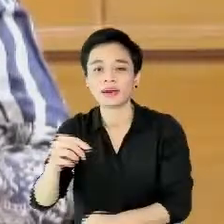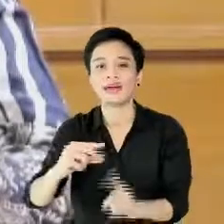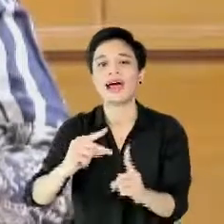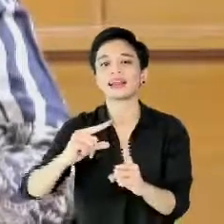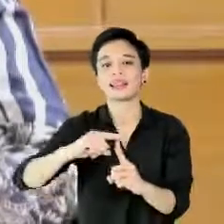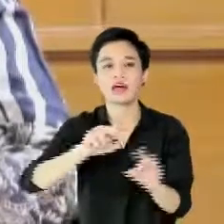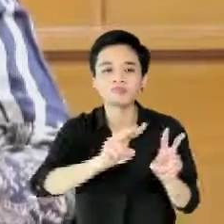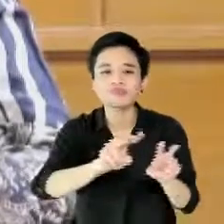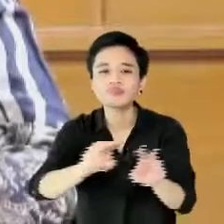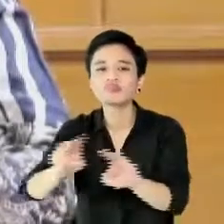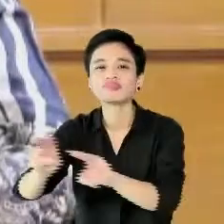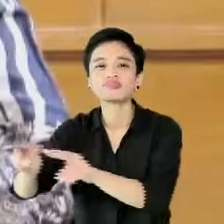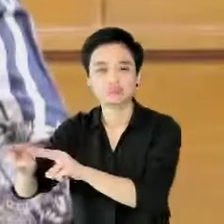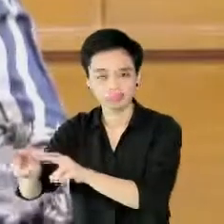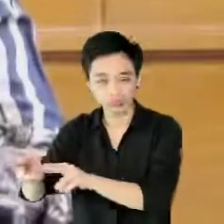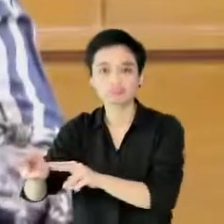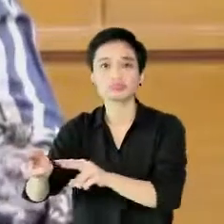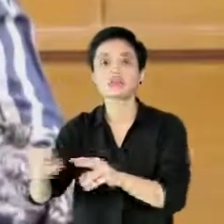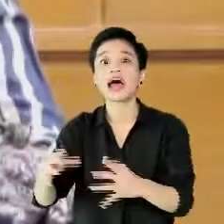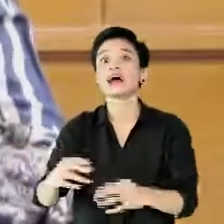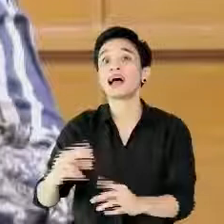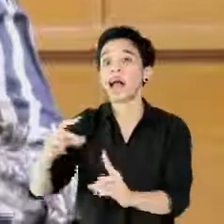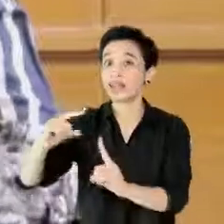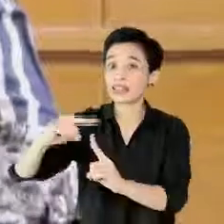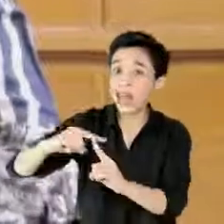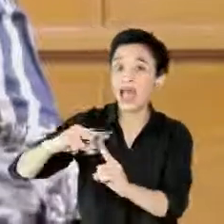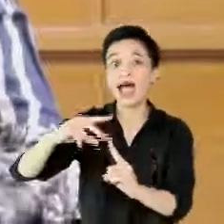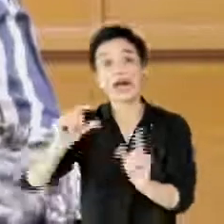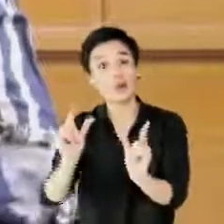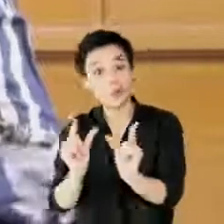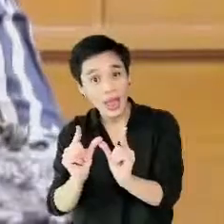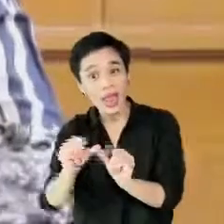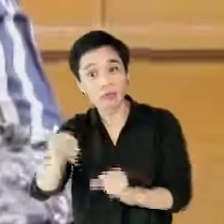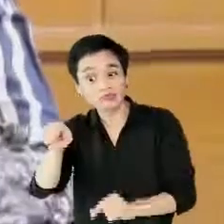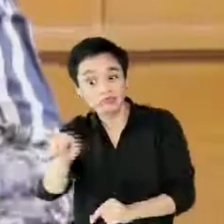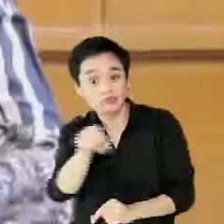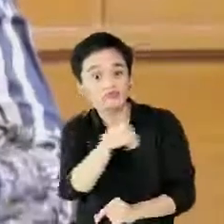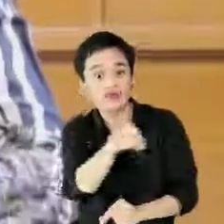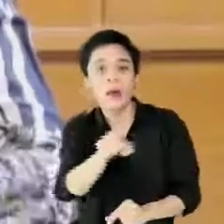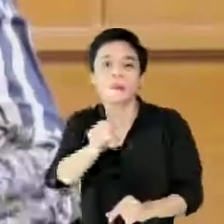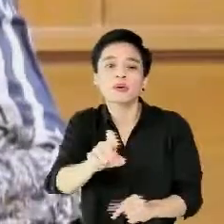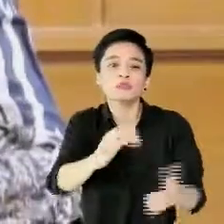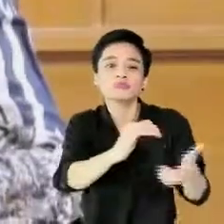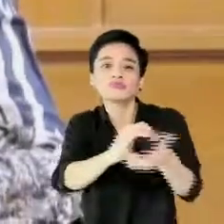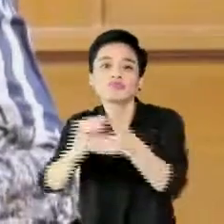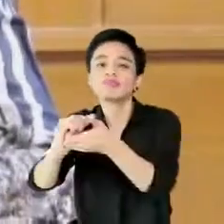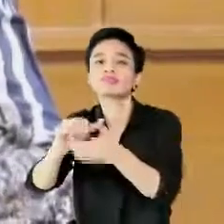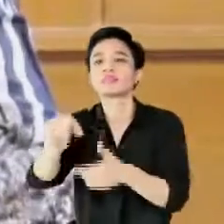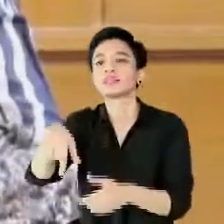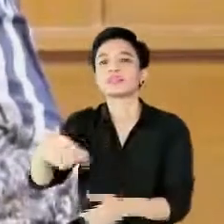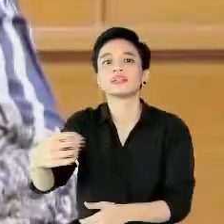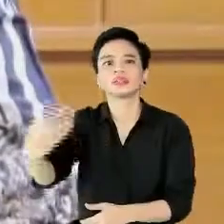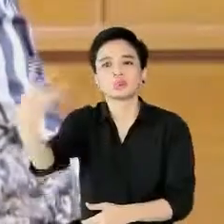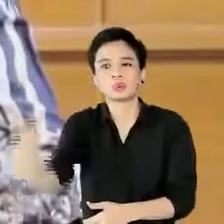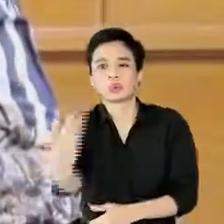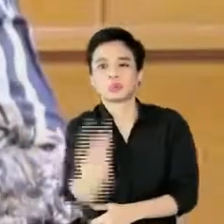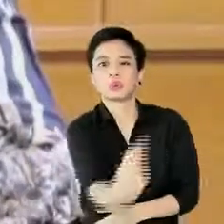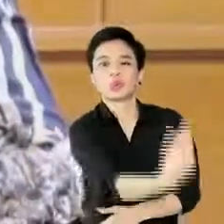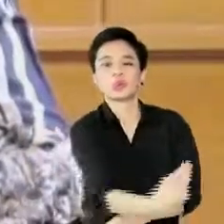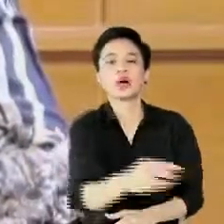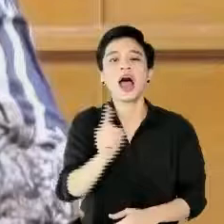mengkaitkan bahwa peran dari Unit Desa tadi terhadap PRT ini akan Sinergi setiap desa ada ginsa ada